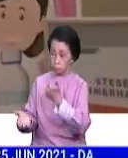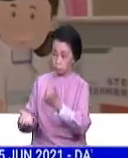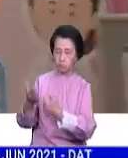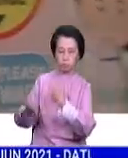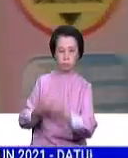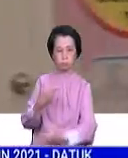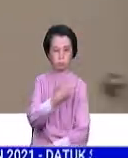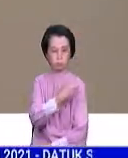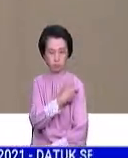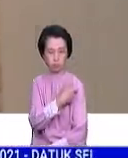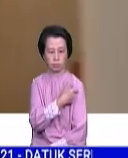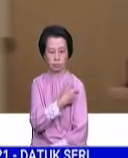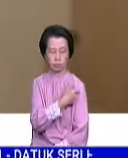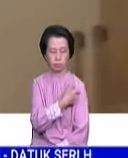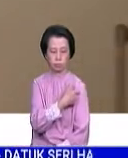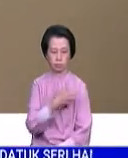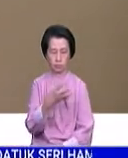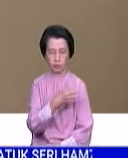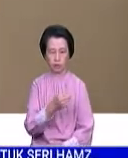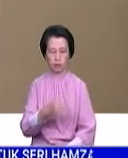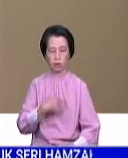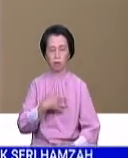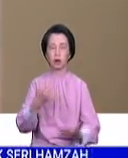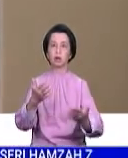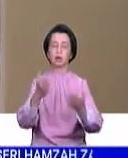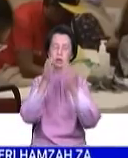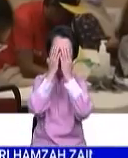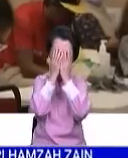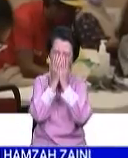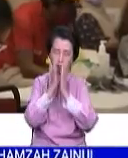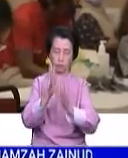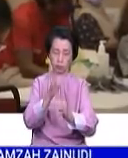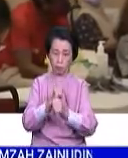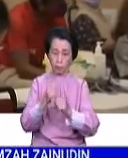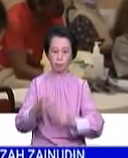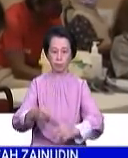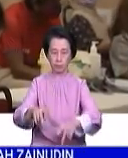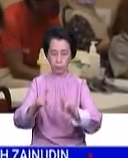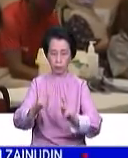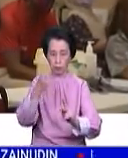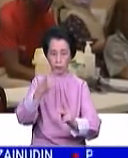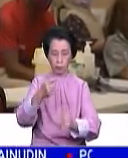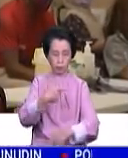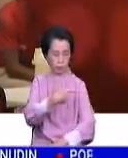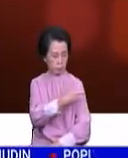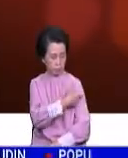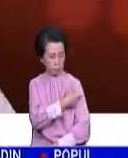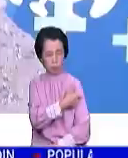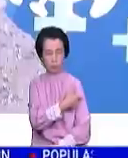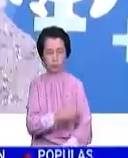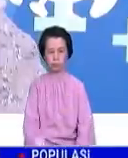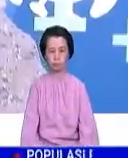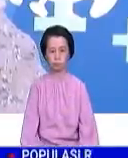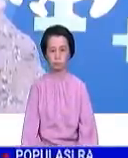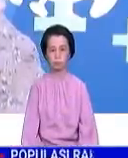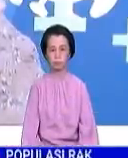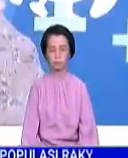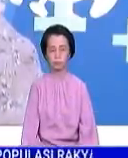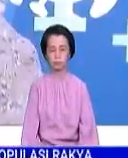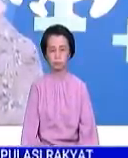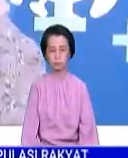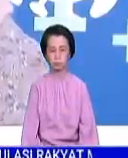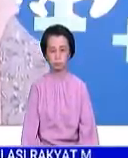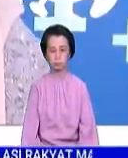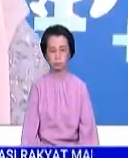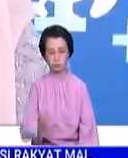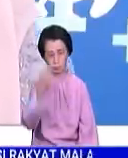proses vaksinasi dijalankan dan berasa syukur kerana mendapat peluang untuk imunisasi tersebut. Alhamdulillah lah,